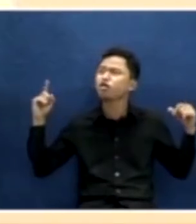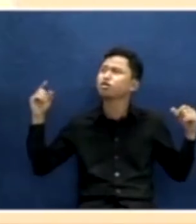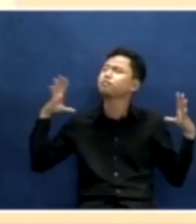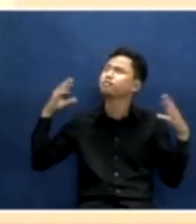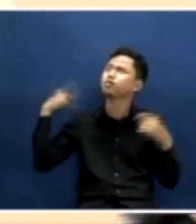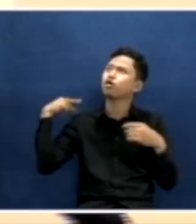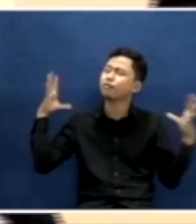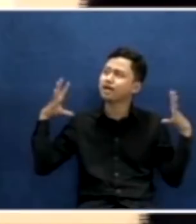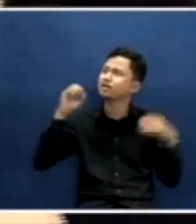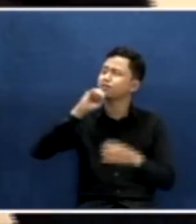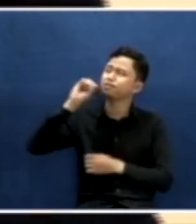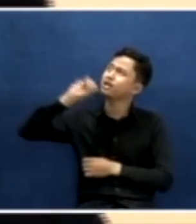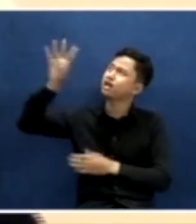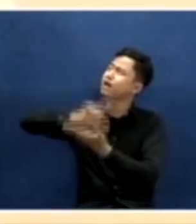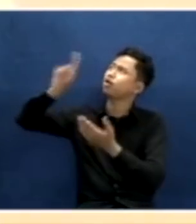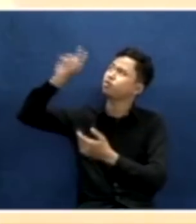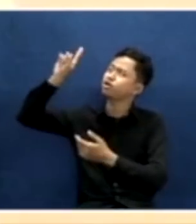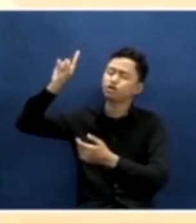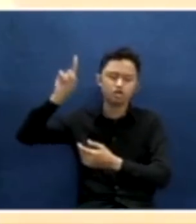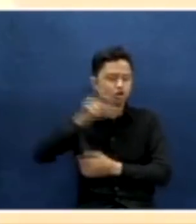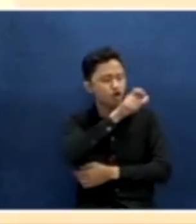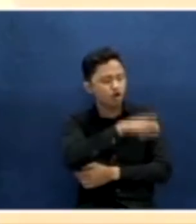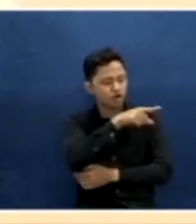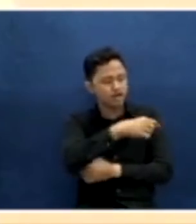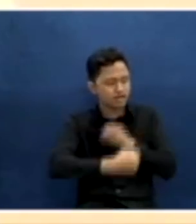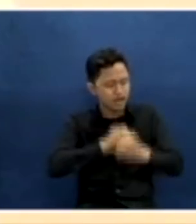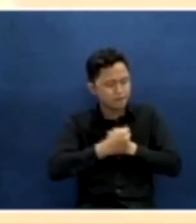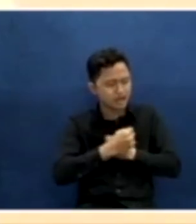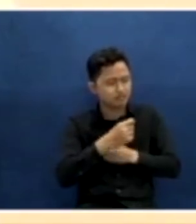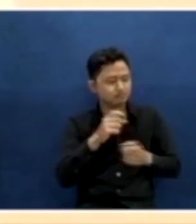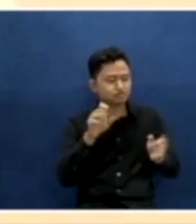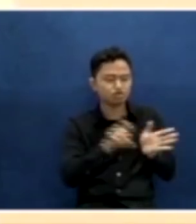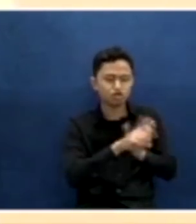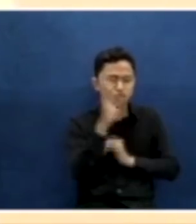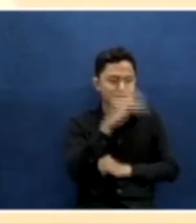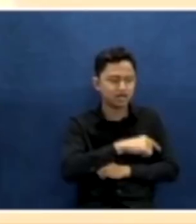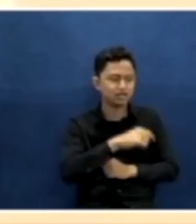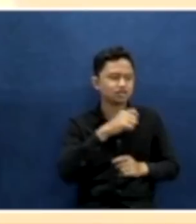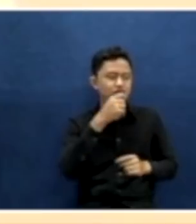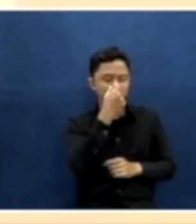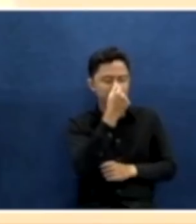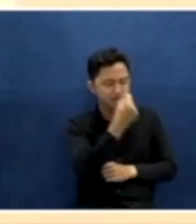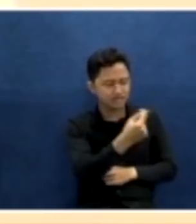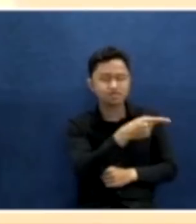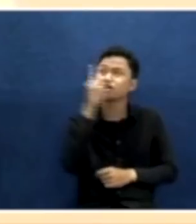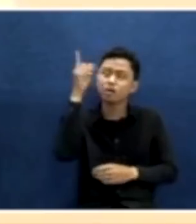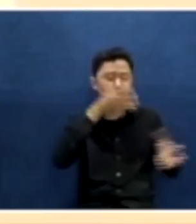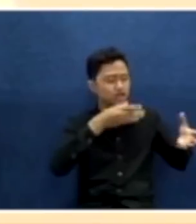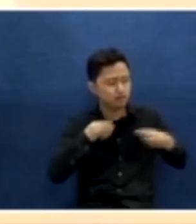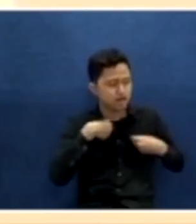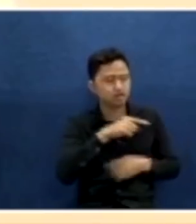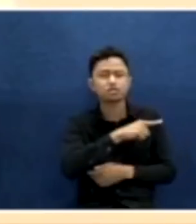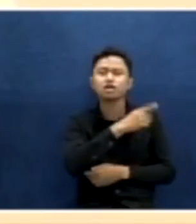hari ini telah salatrim Allah shalatnya Ya Allah jadikanlah amal-amal kami pada hari Kamis itu diterima oleh engkau dan kemudian dilaporkan